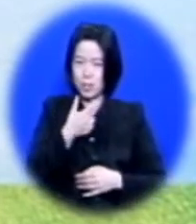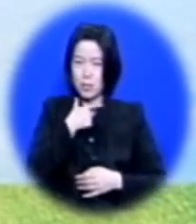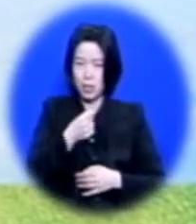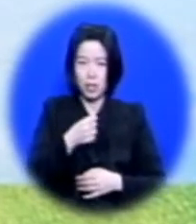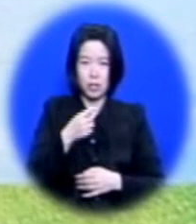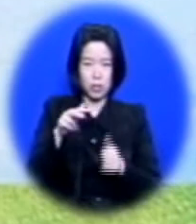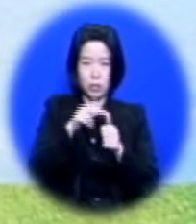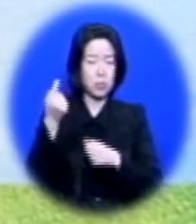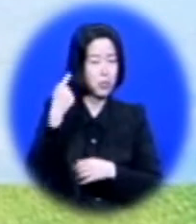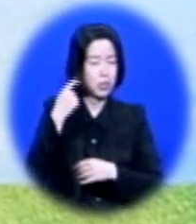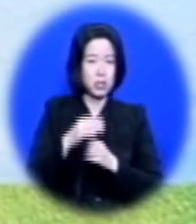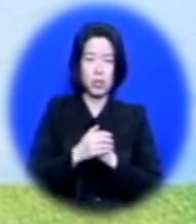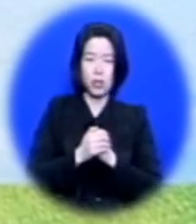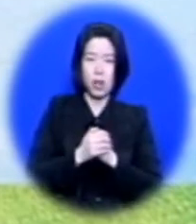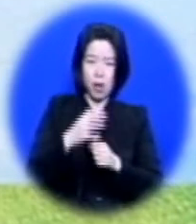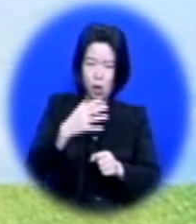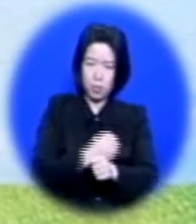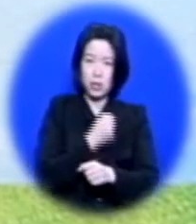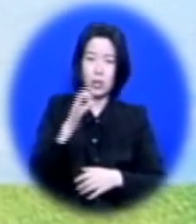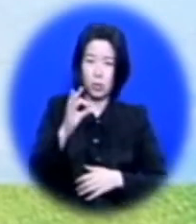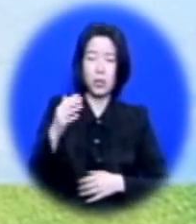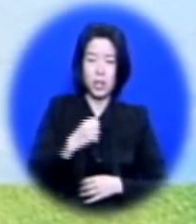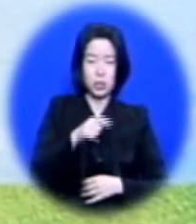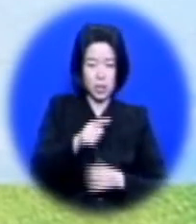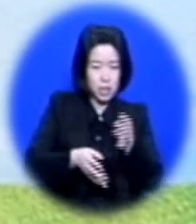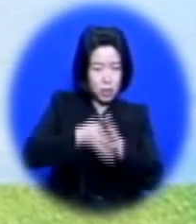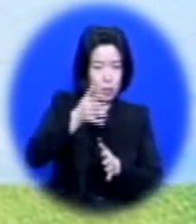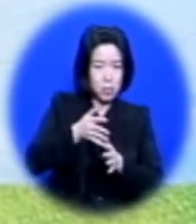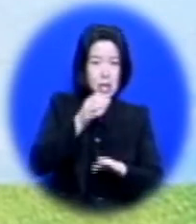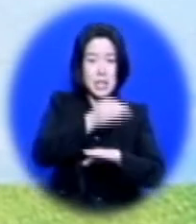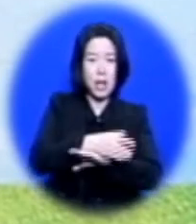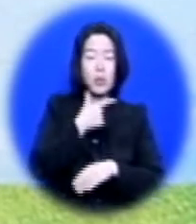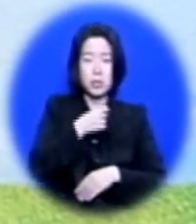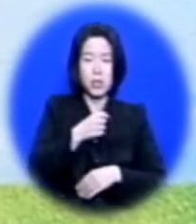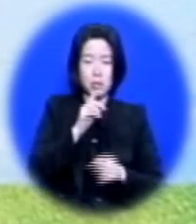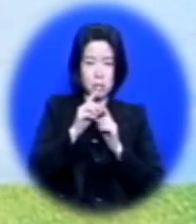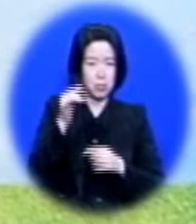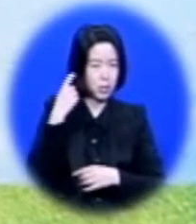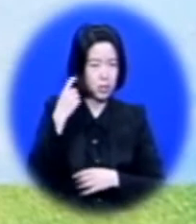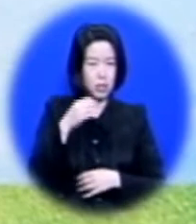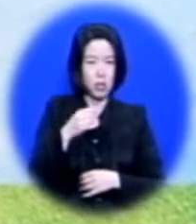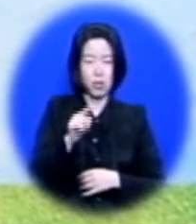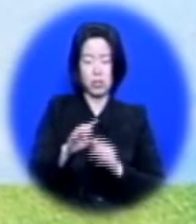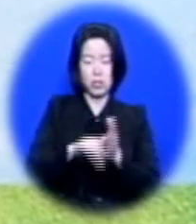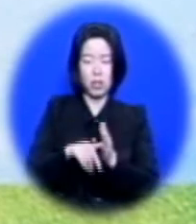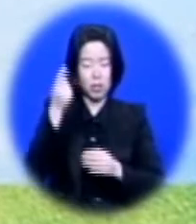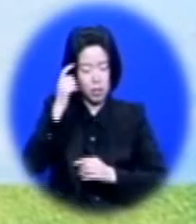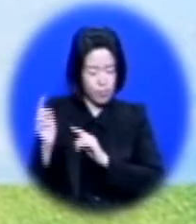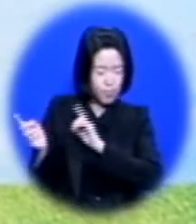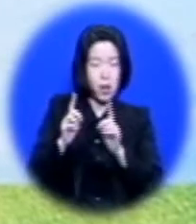왔어요 엄청난 돈을 가지고 이 건물을 4 자는것 그때 정신이 번쩍 들었어요